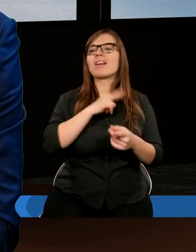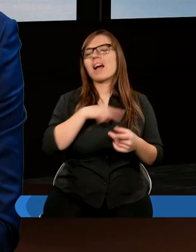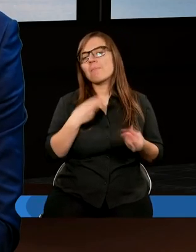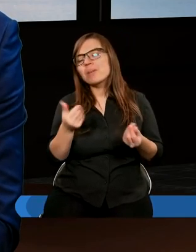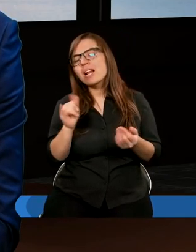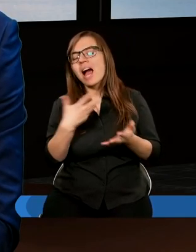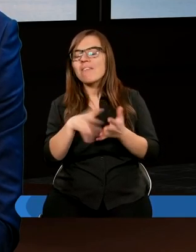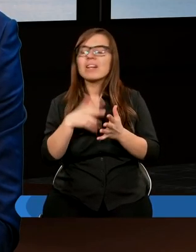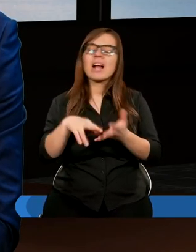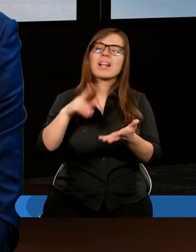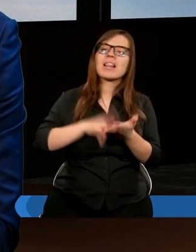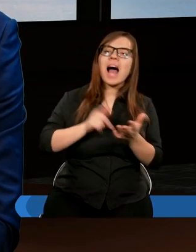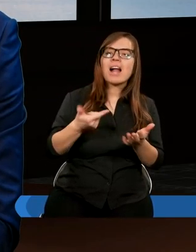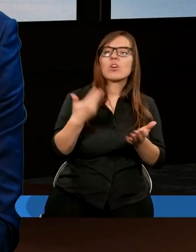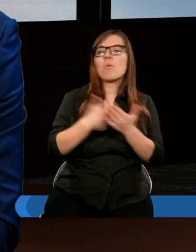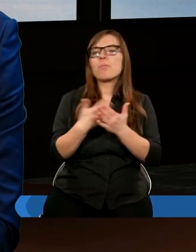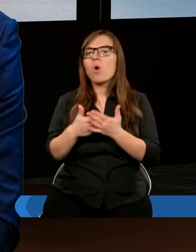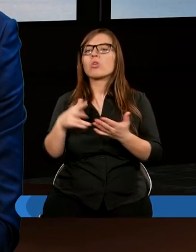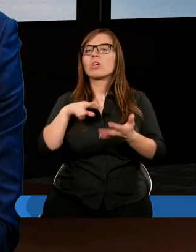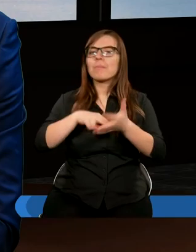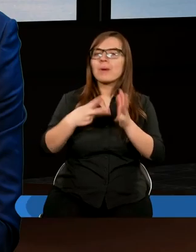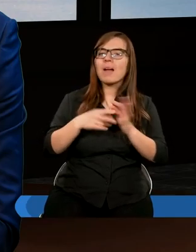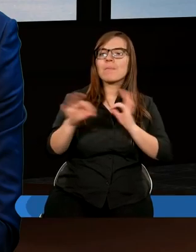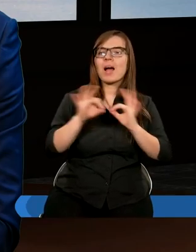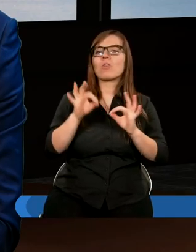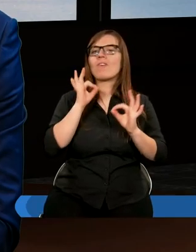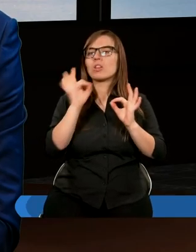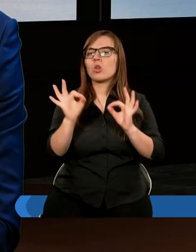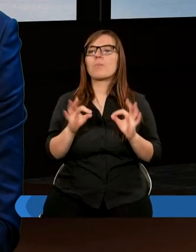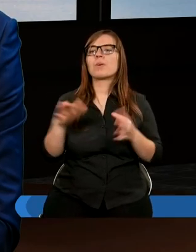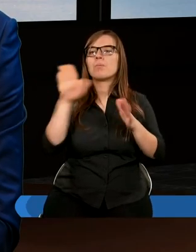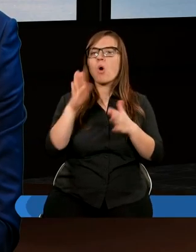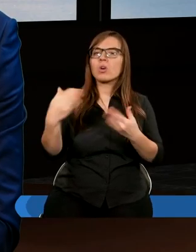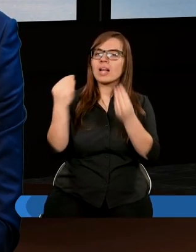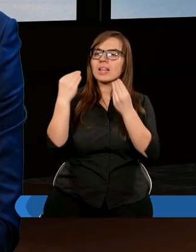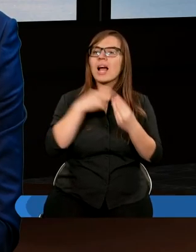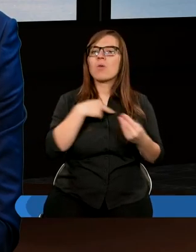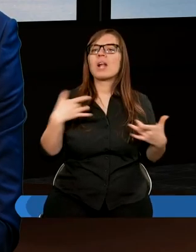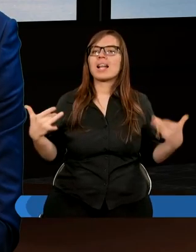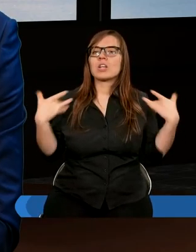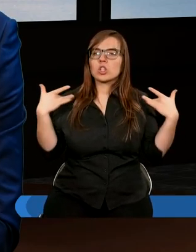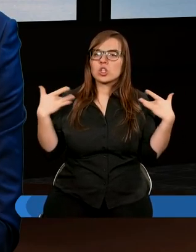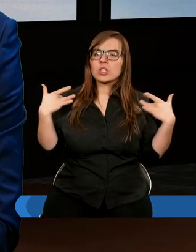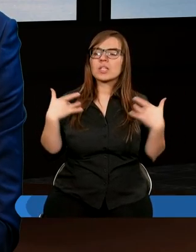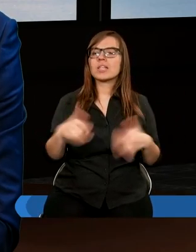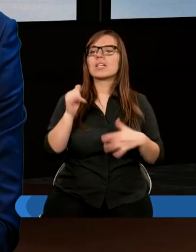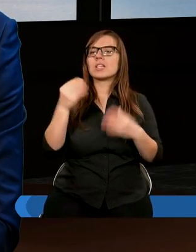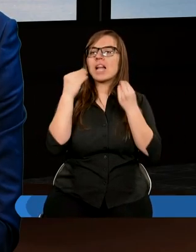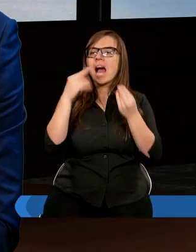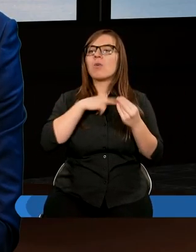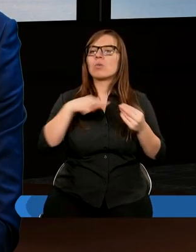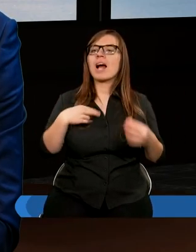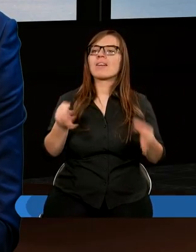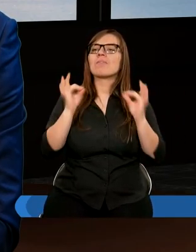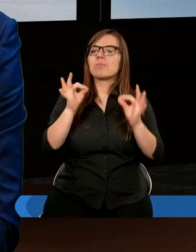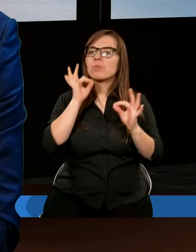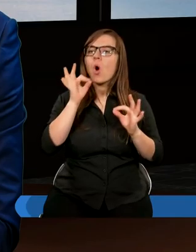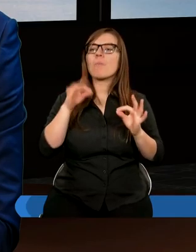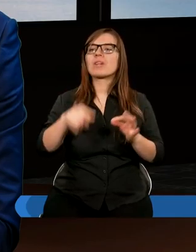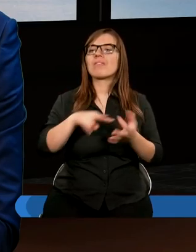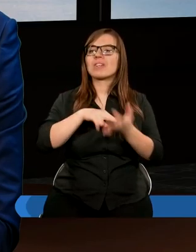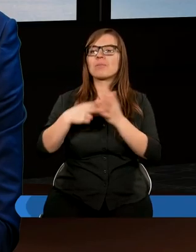pieniądze wydać, na co. Panie Boże, naucz nas żyć, abyśmy mogli być w tym